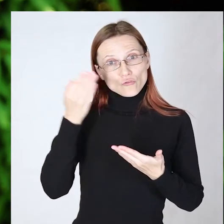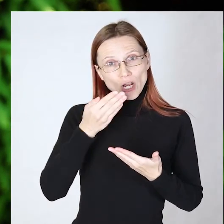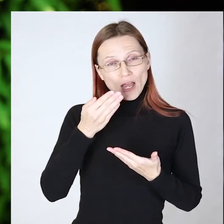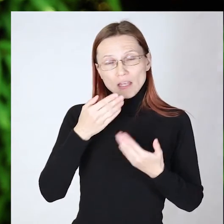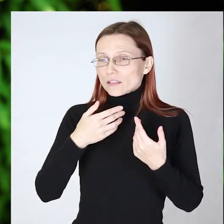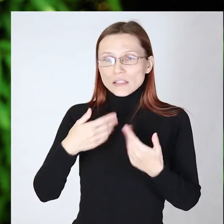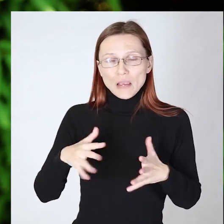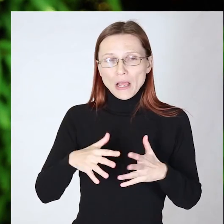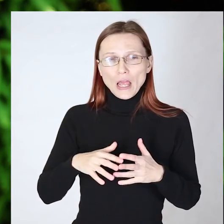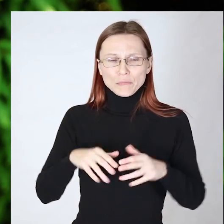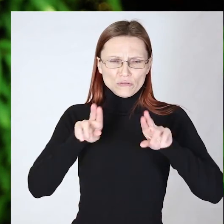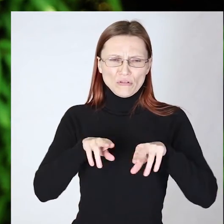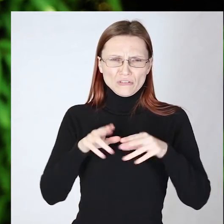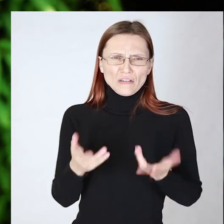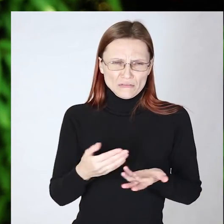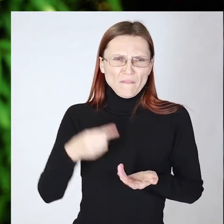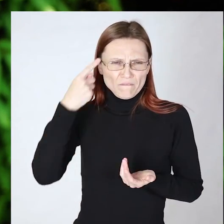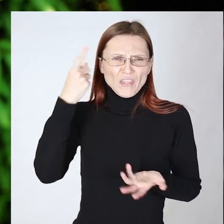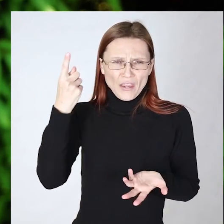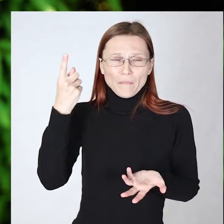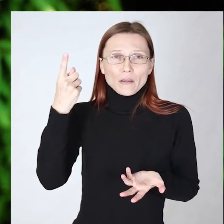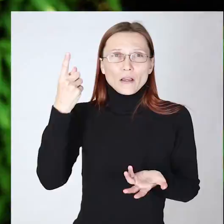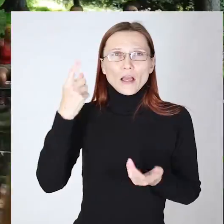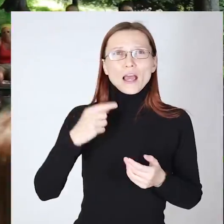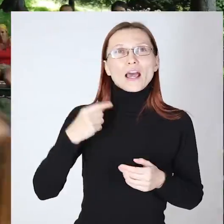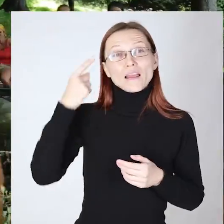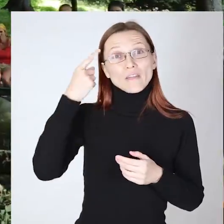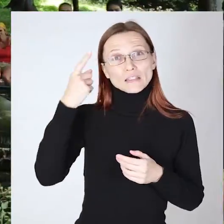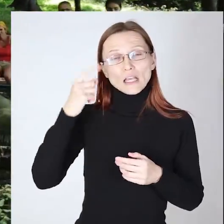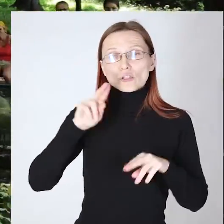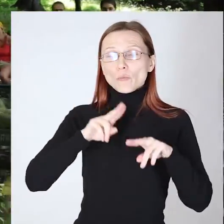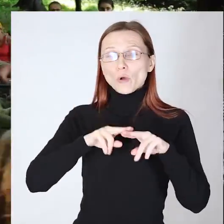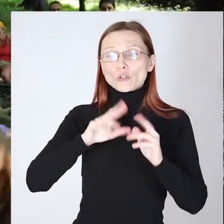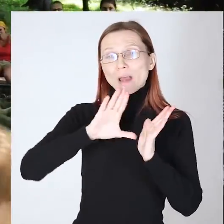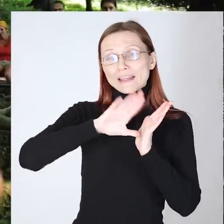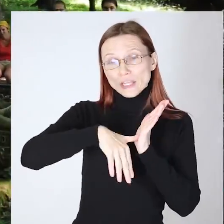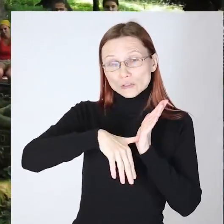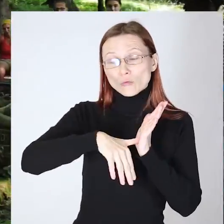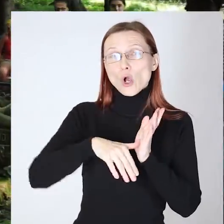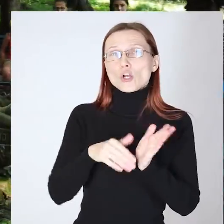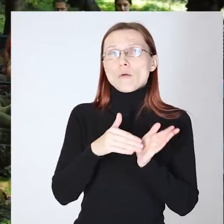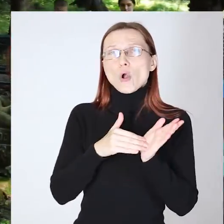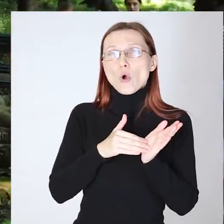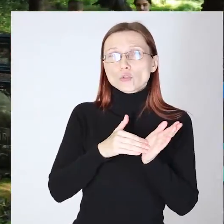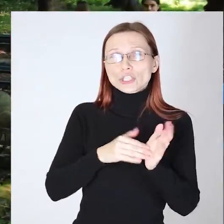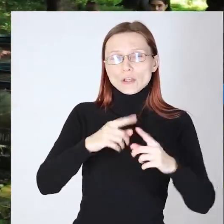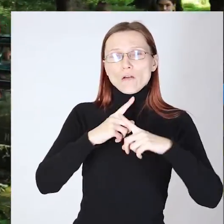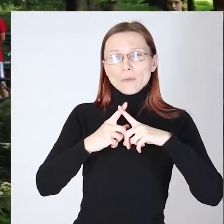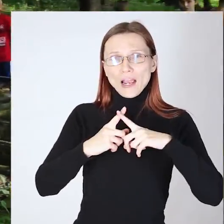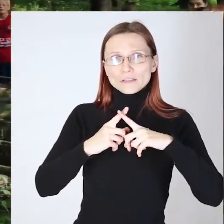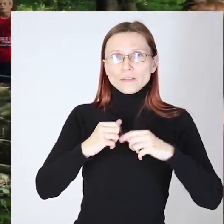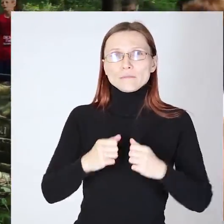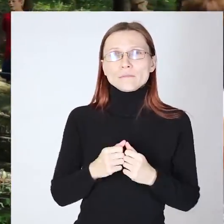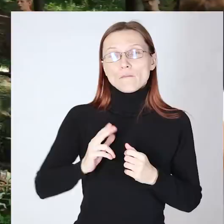nemala by teda zostať iba pri tom, že sa to naučili, ale mali by to vedieť aplikovať bežne do